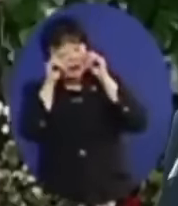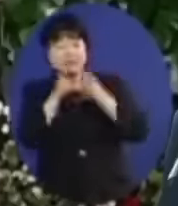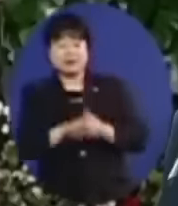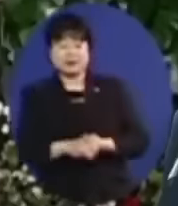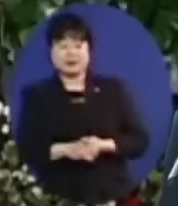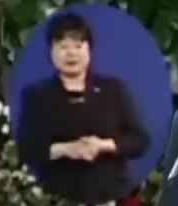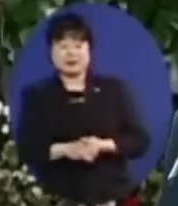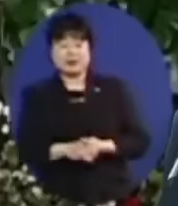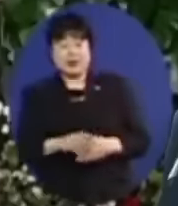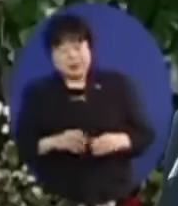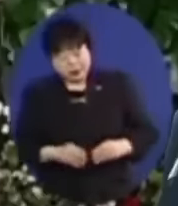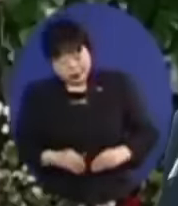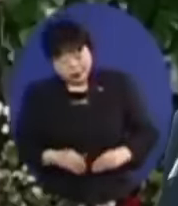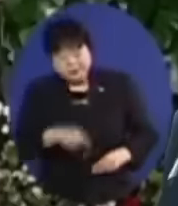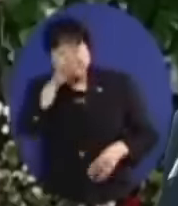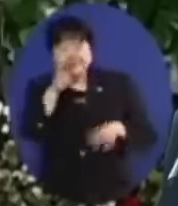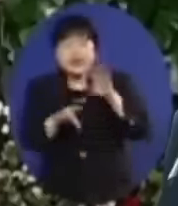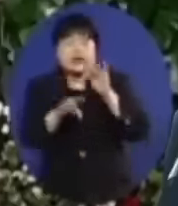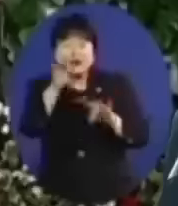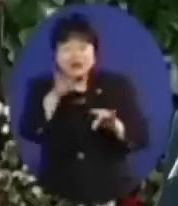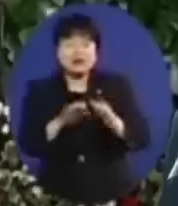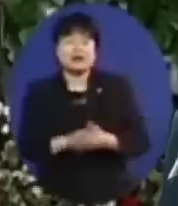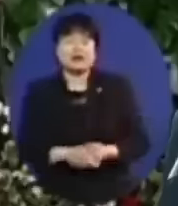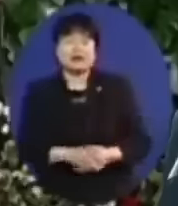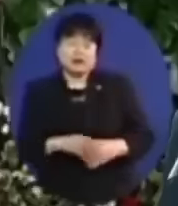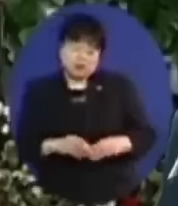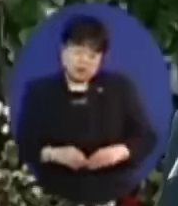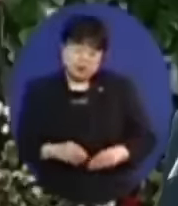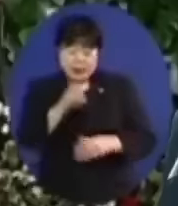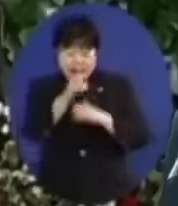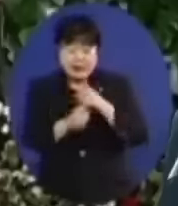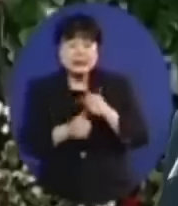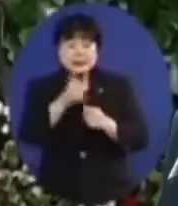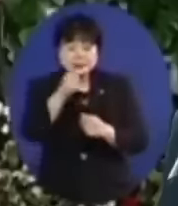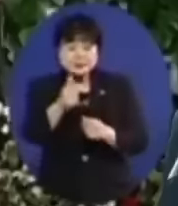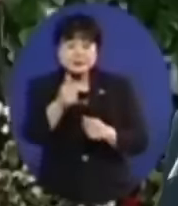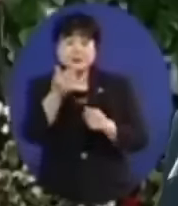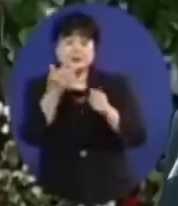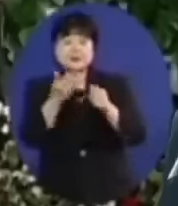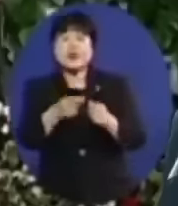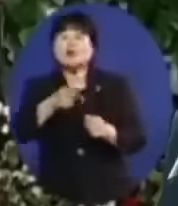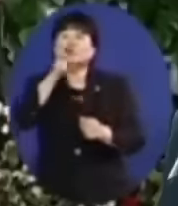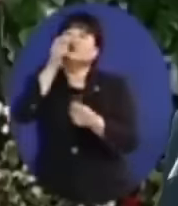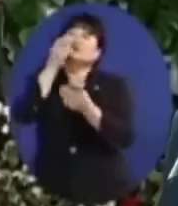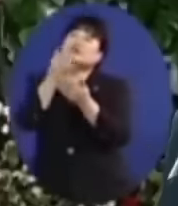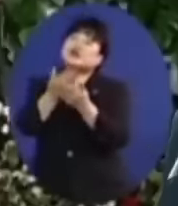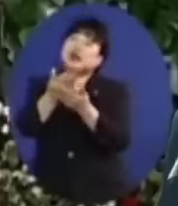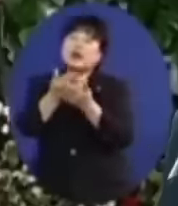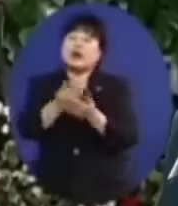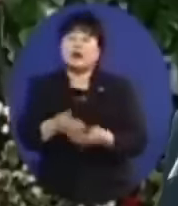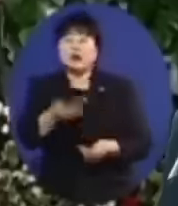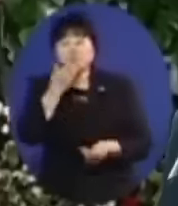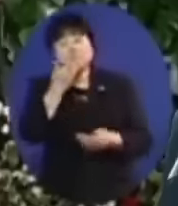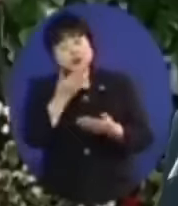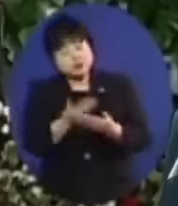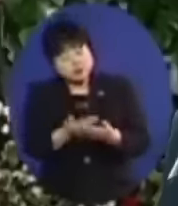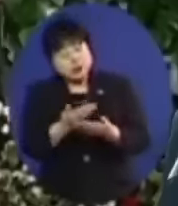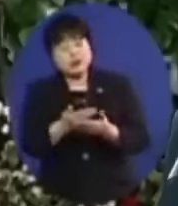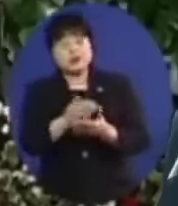뭐 주님이 목마르고 굶고 배고플 때 하나님 물을 주시옵소서, 음식을